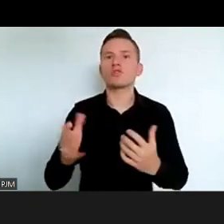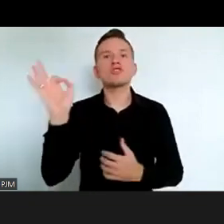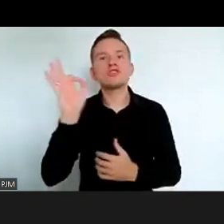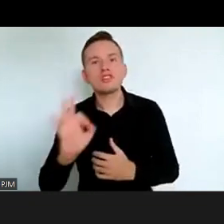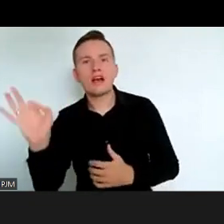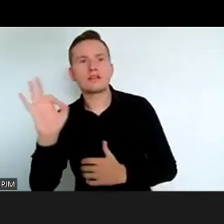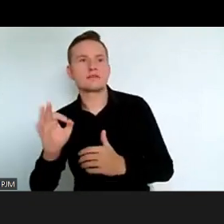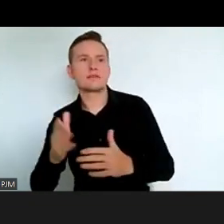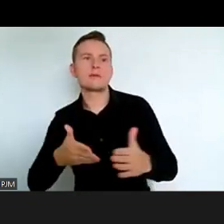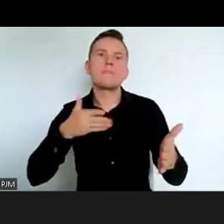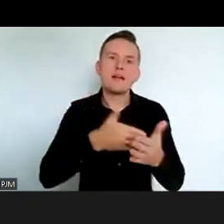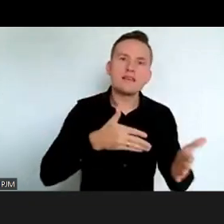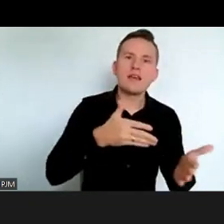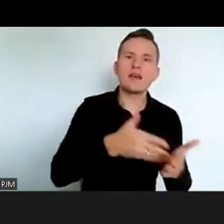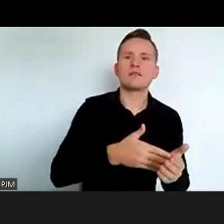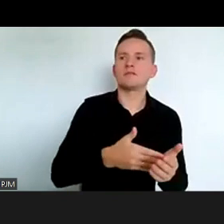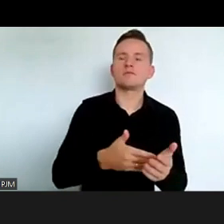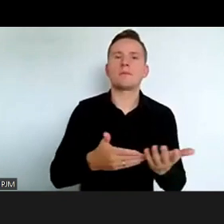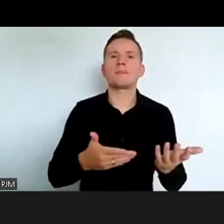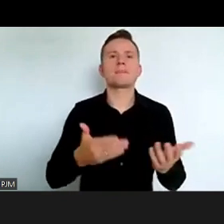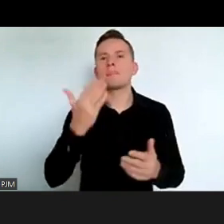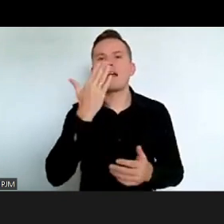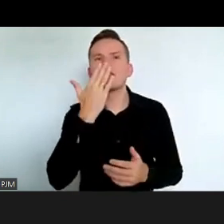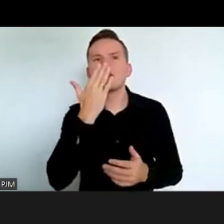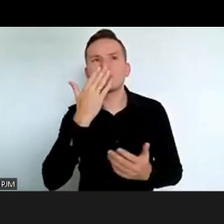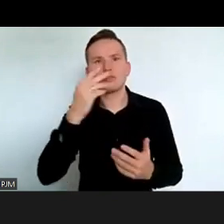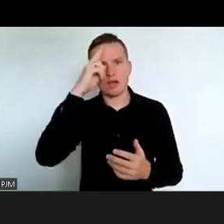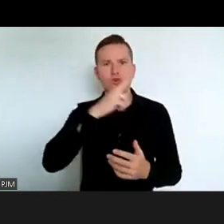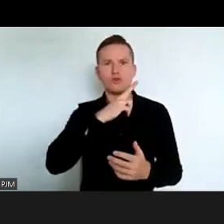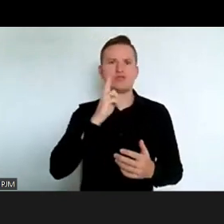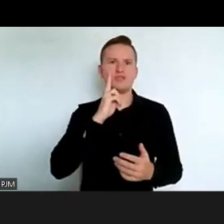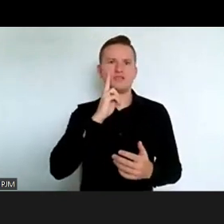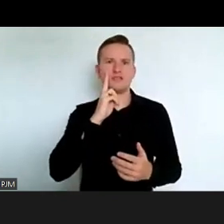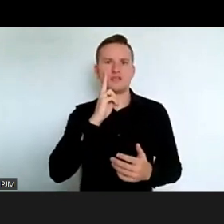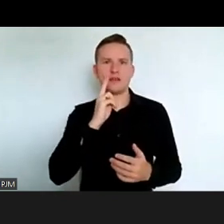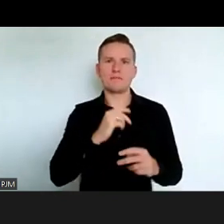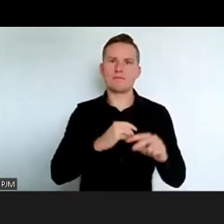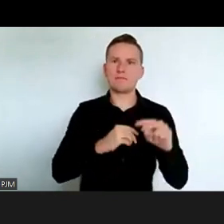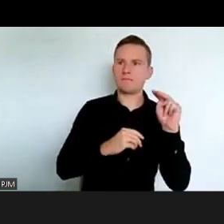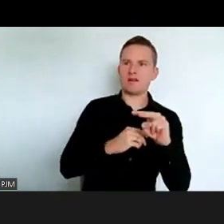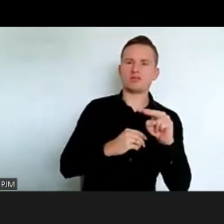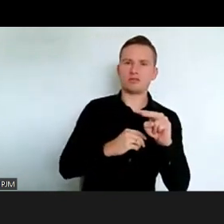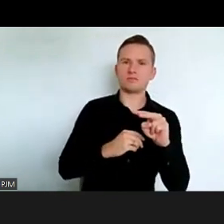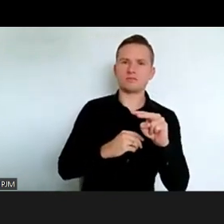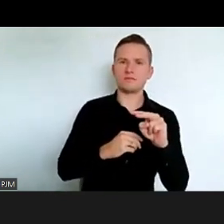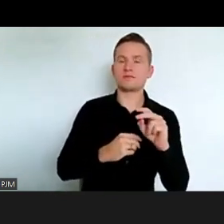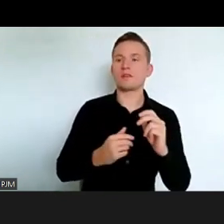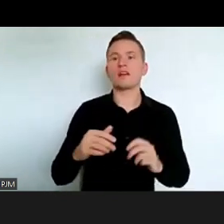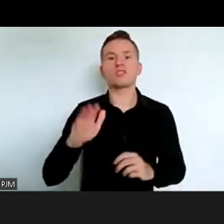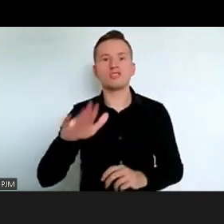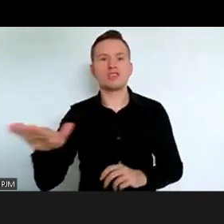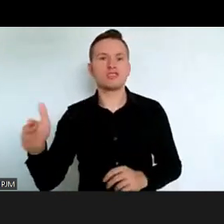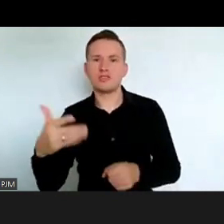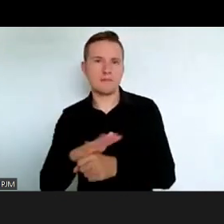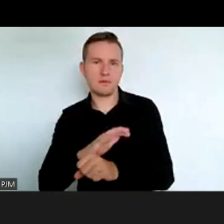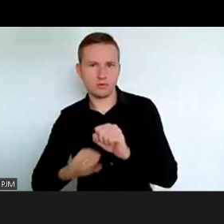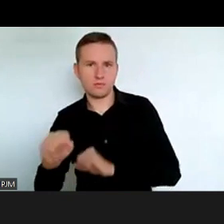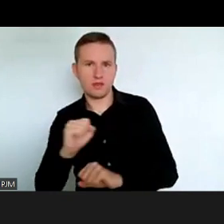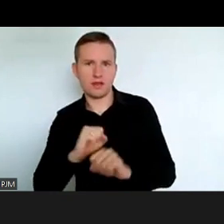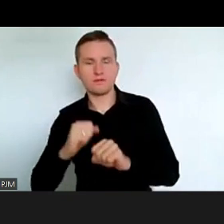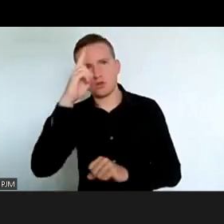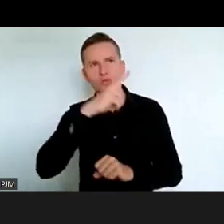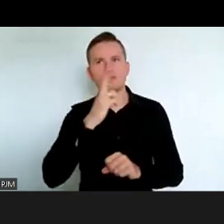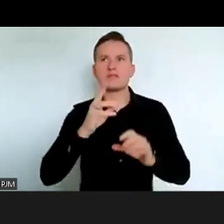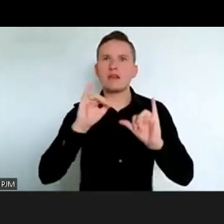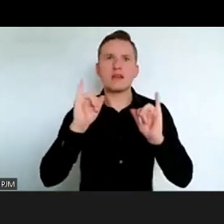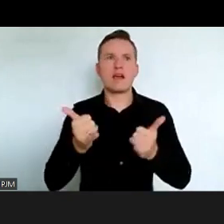bariery wyglądają od strony rodzica dziecka z niepełnosprawnością. Bardzo dziękuję.